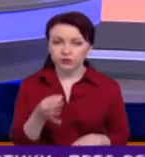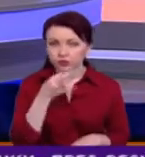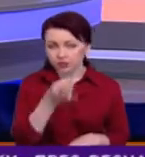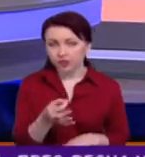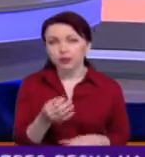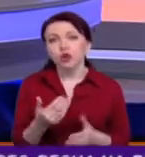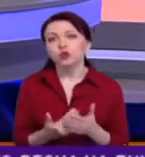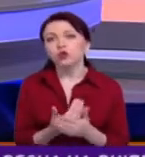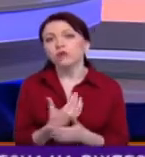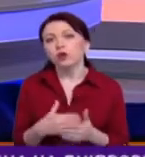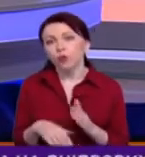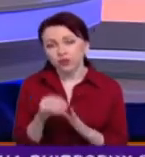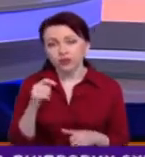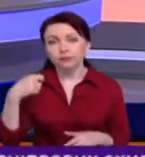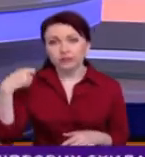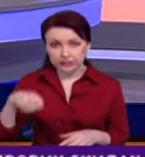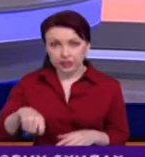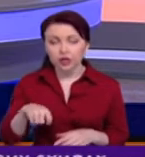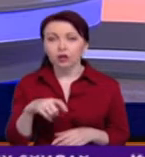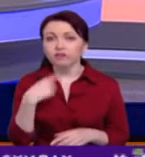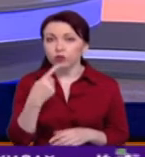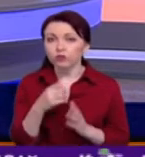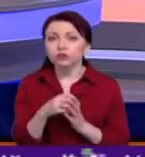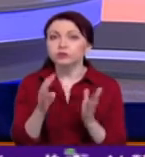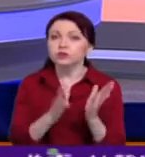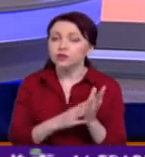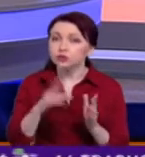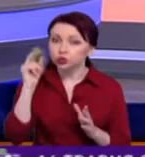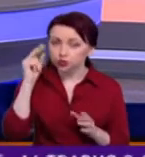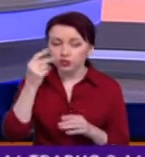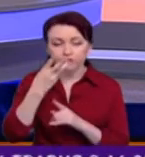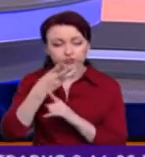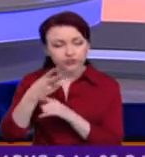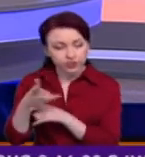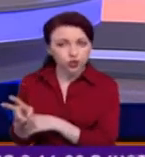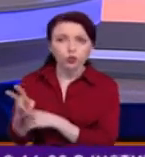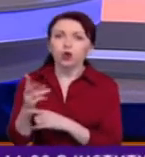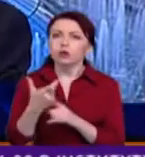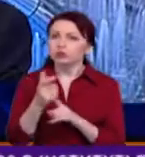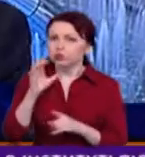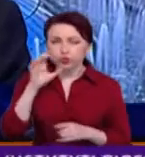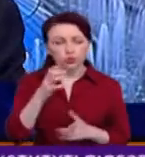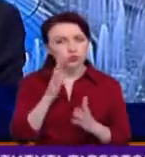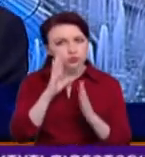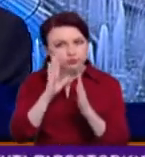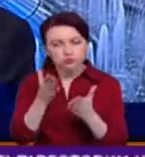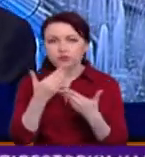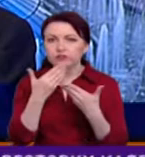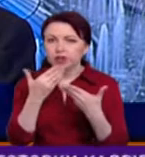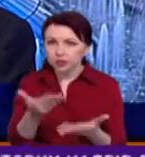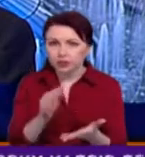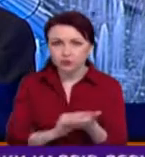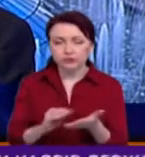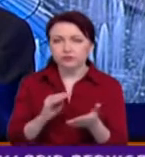президент, все домовився. З одного боку, він говорить про 19 число. Він записав одне звернення дуже серйозне. Сьогодні він, я навіть